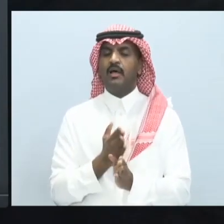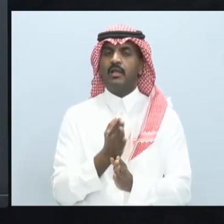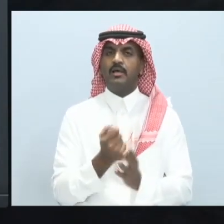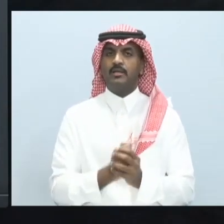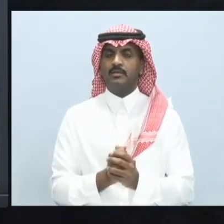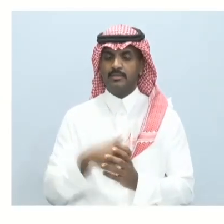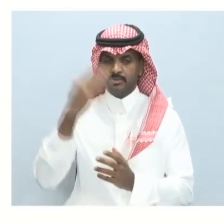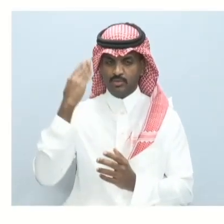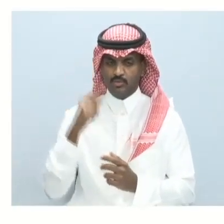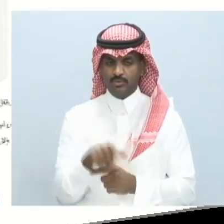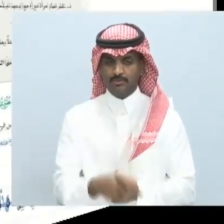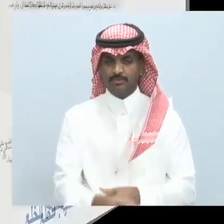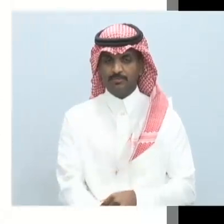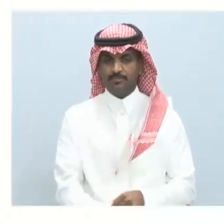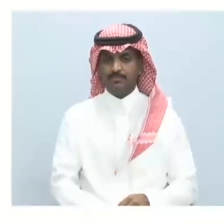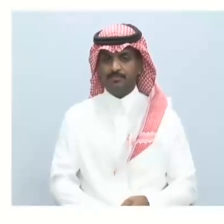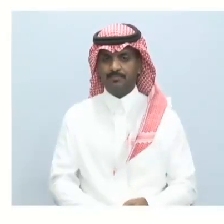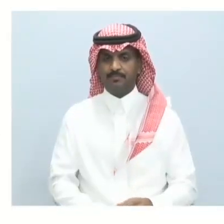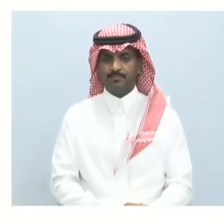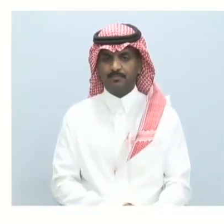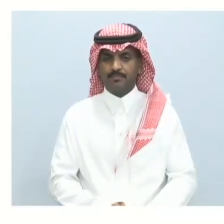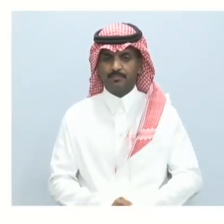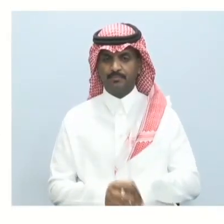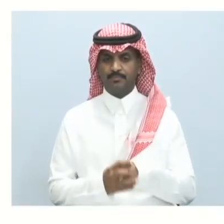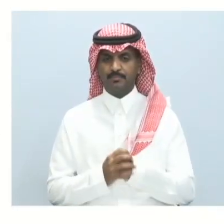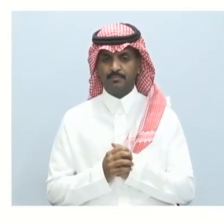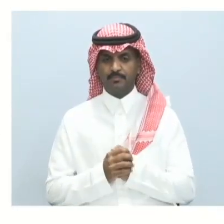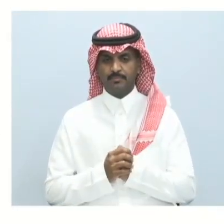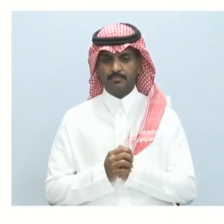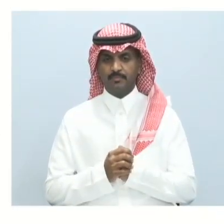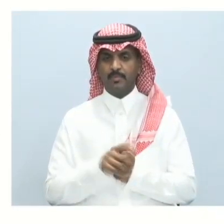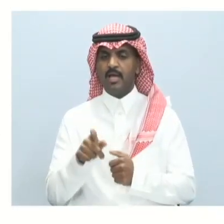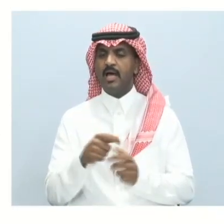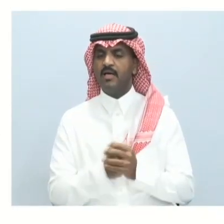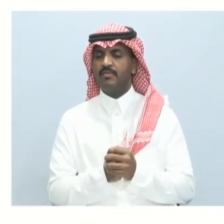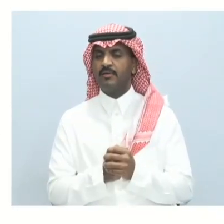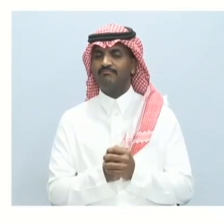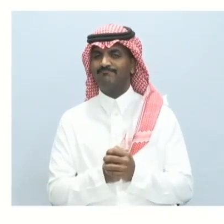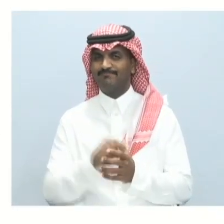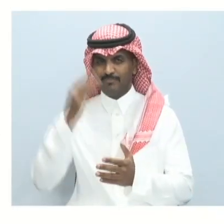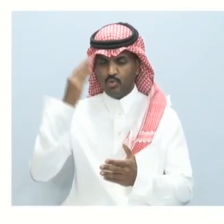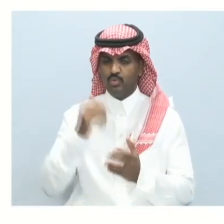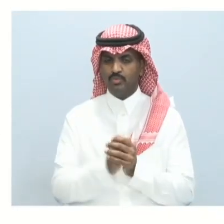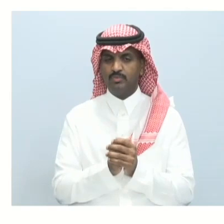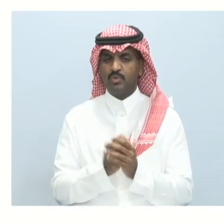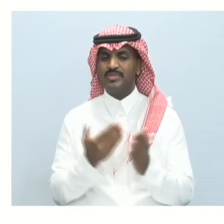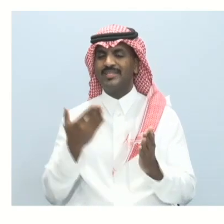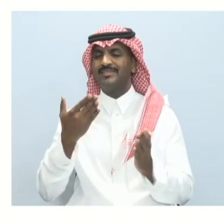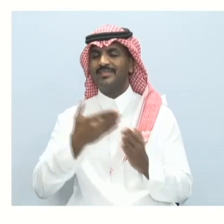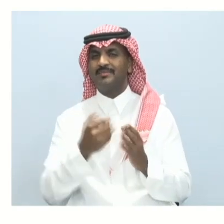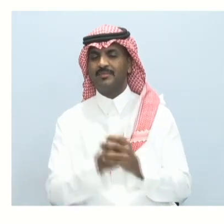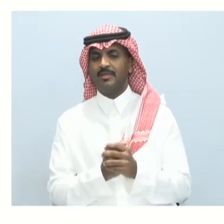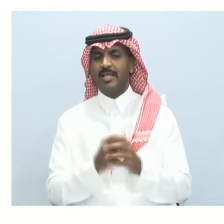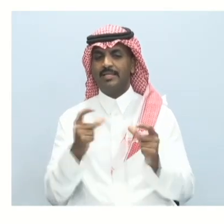للزوجه ناتي هنا لهذا الخلع الذي توصلت اليه من خلال